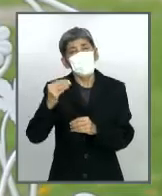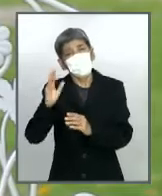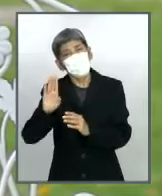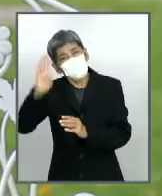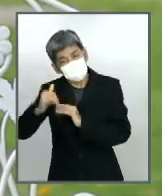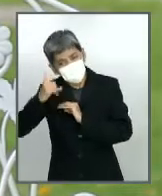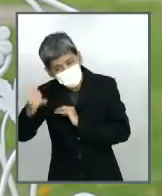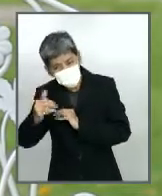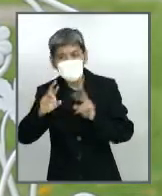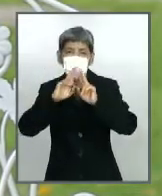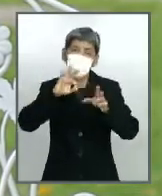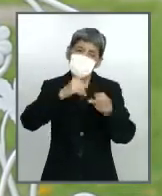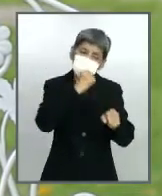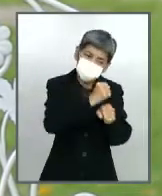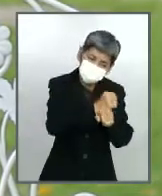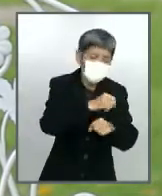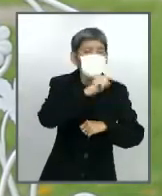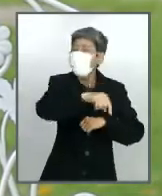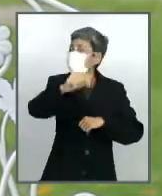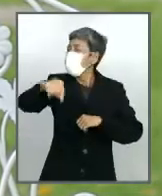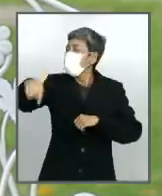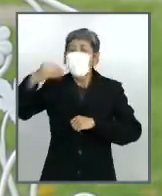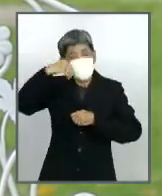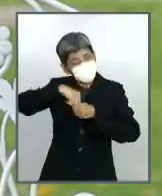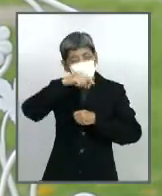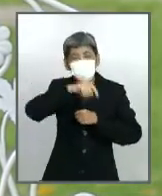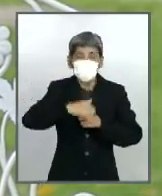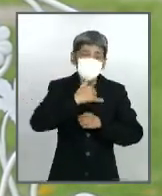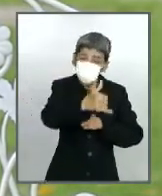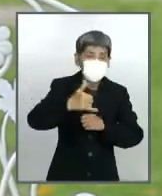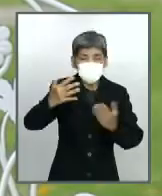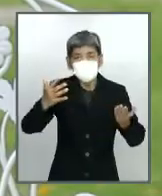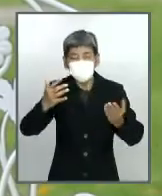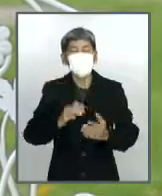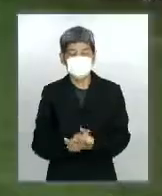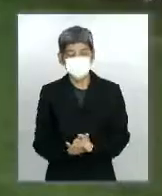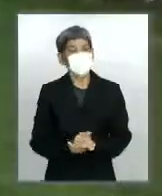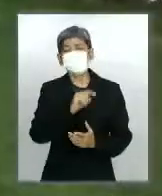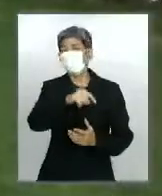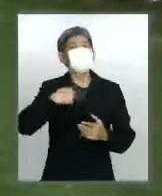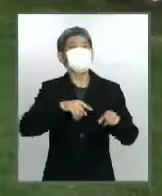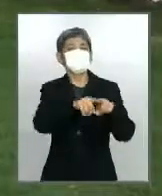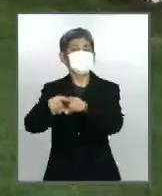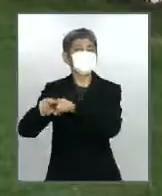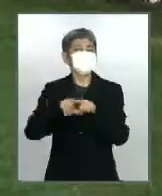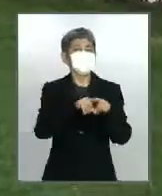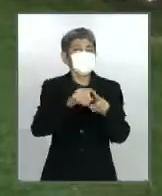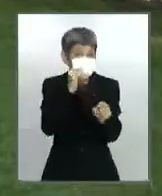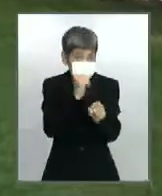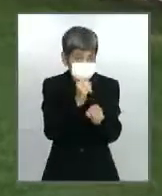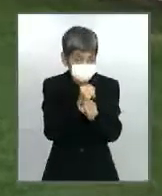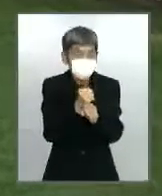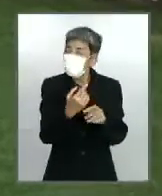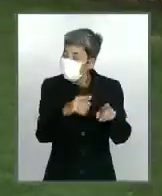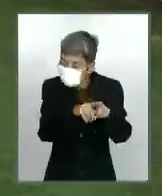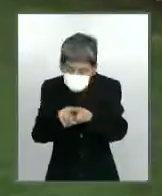งานที่บ้านทำงานในร้านกาแฟหรือว่าที่ไหนก็ตามที่ไปเที่ยวไปอยู่อะค่ะที่ไหนมันก็เหมือนกันเพราะว่าง